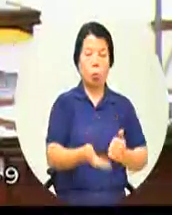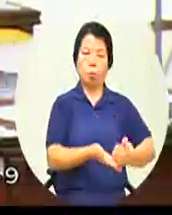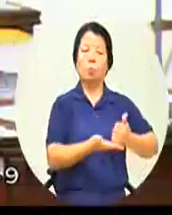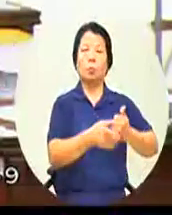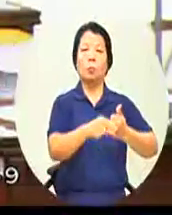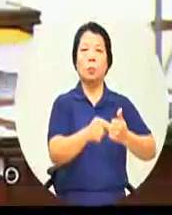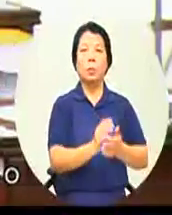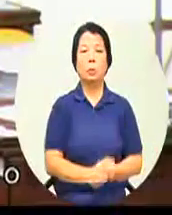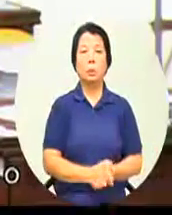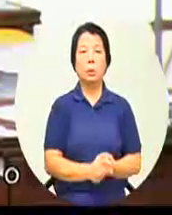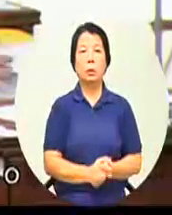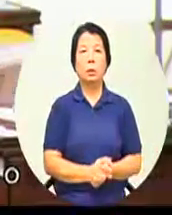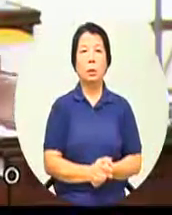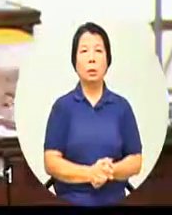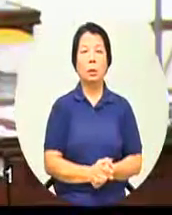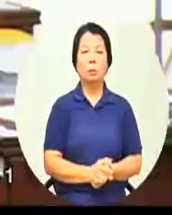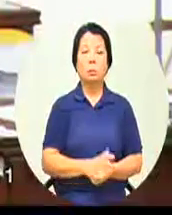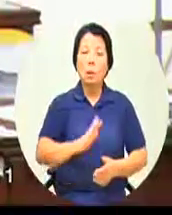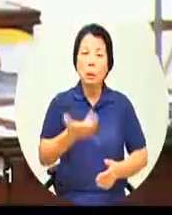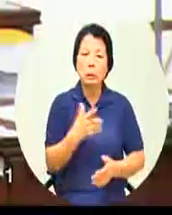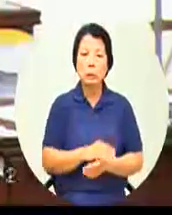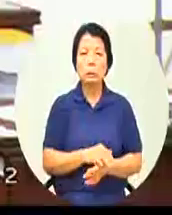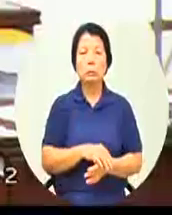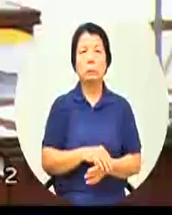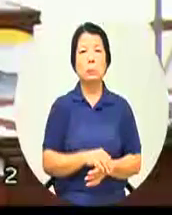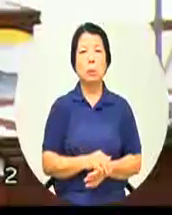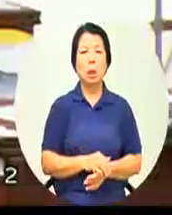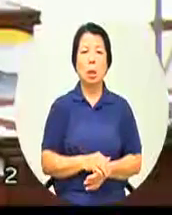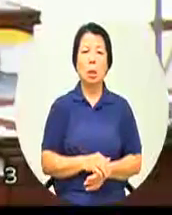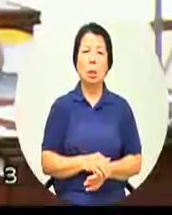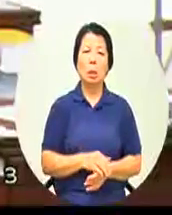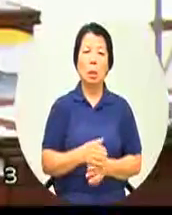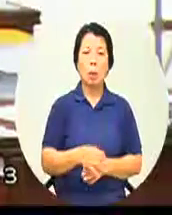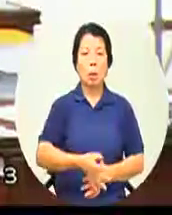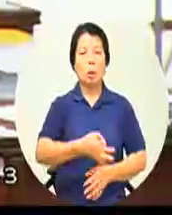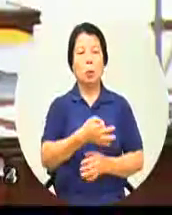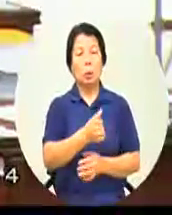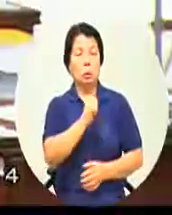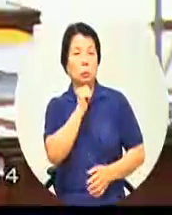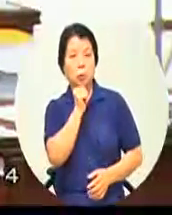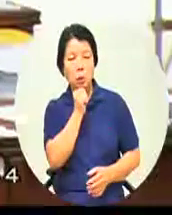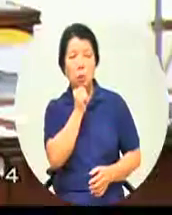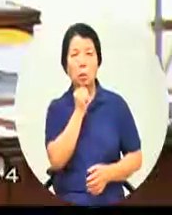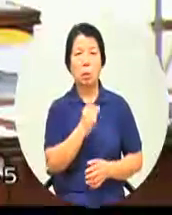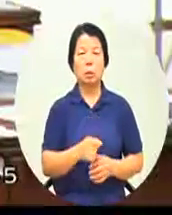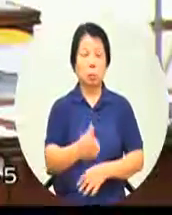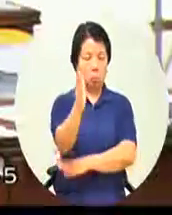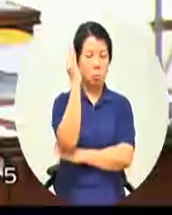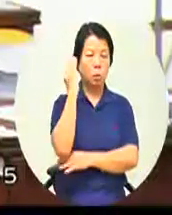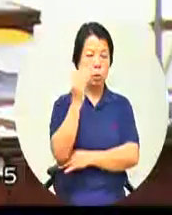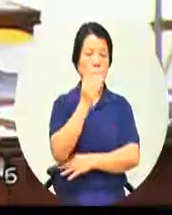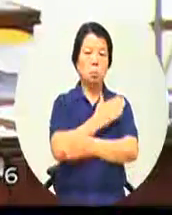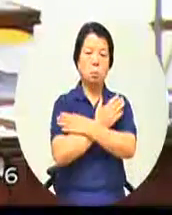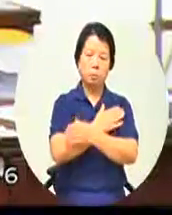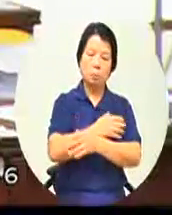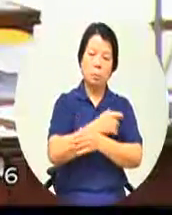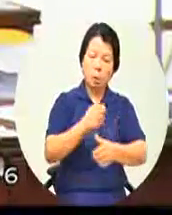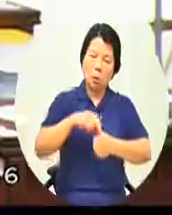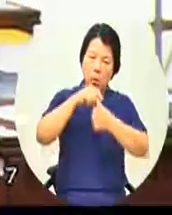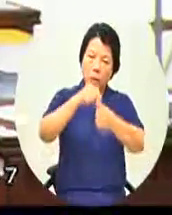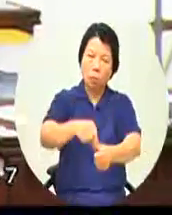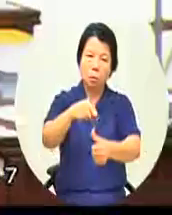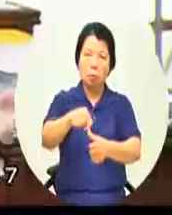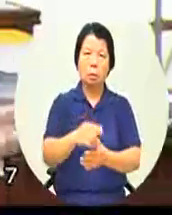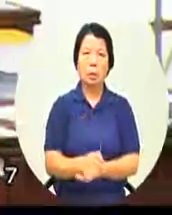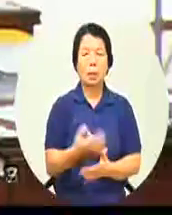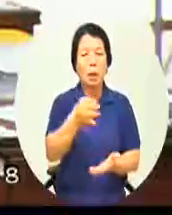在私人的托所，咱尊重。但是若讲开始讲经济较无迄个，啊，佫也较安心的是咱公办的嘛。啊，公办费收费少嘛，费